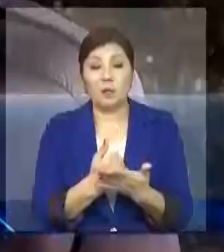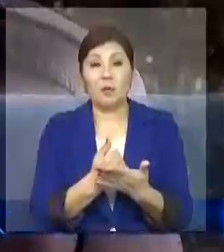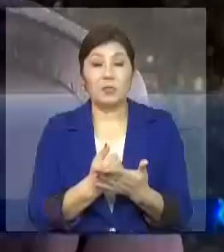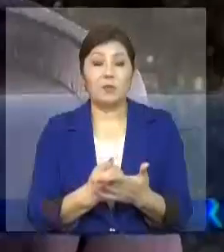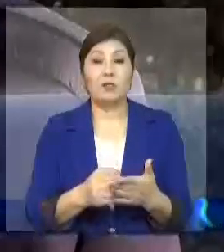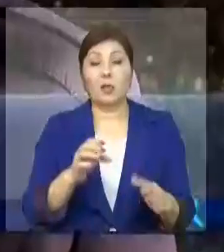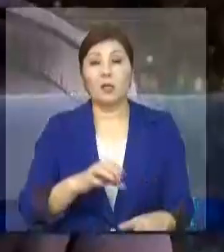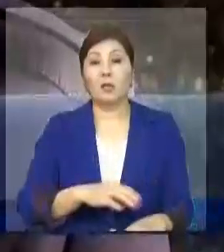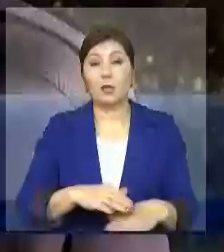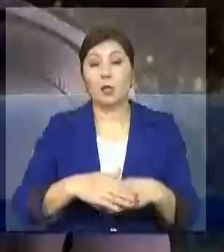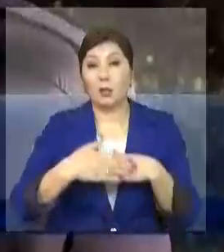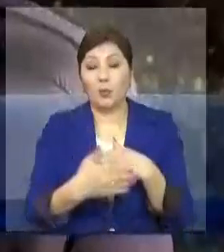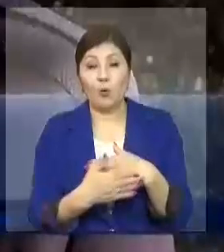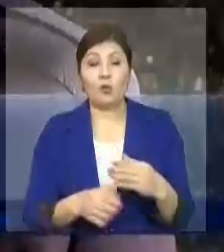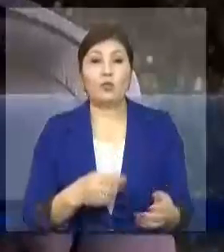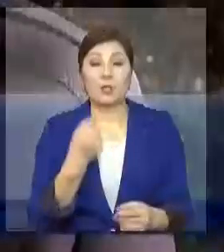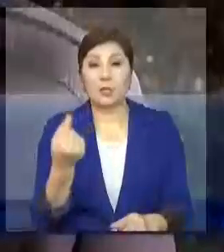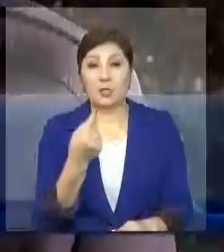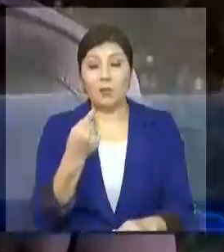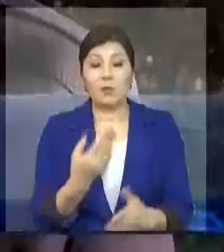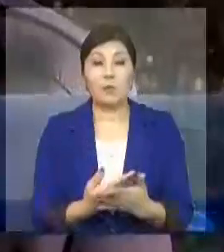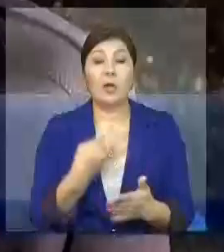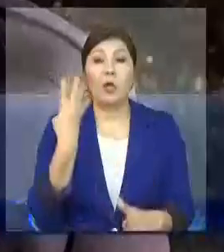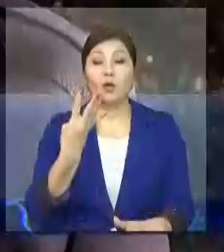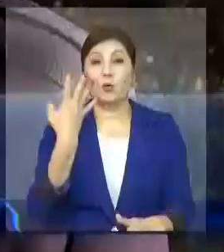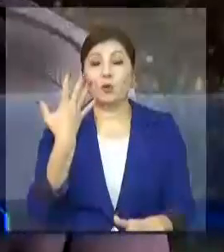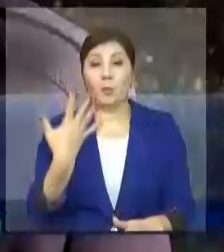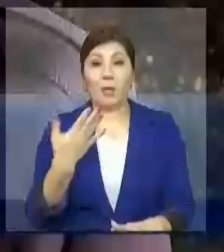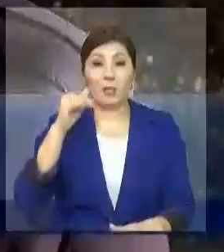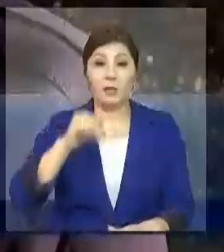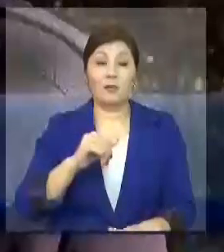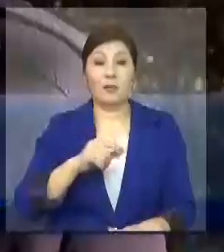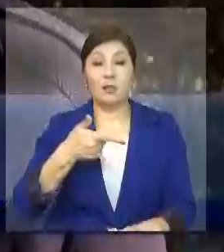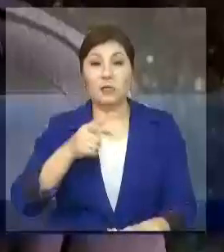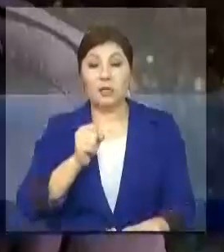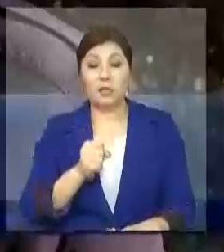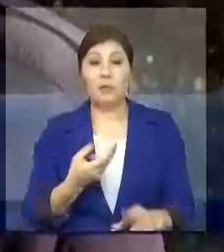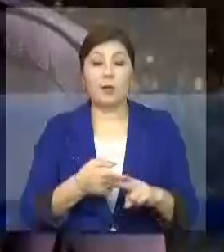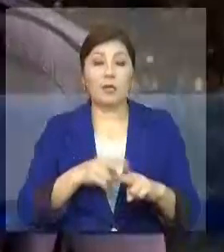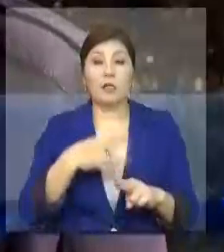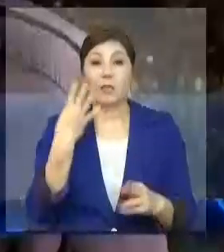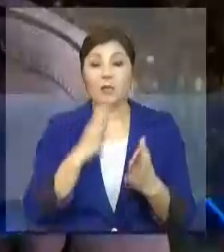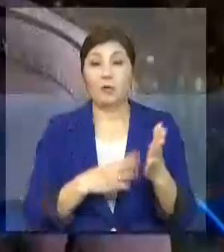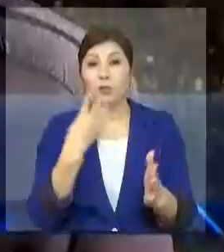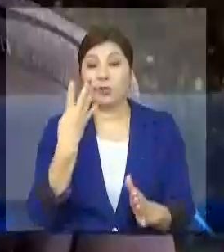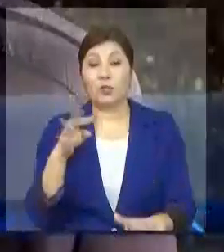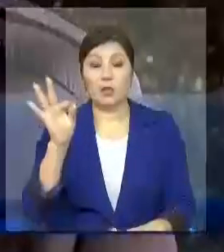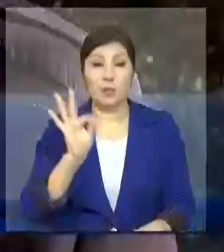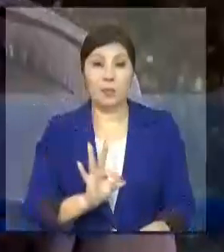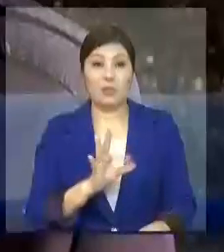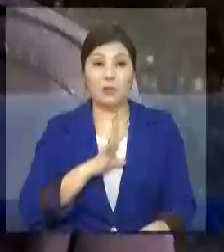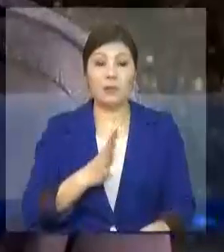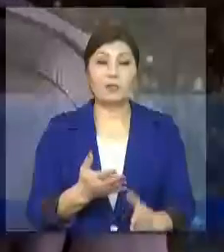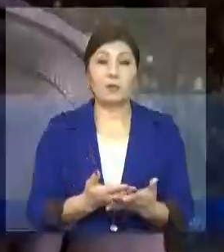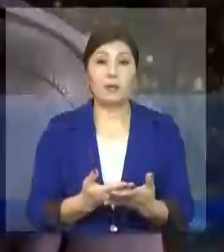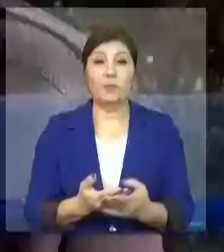зерновых. Урожай масличных собрали на площади в 45,5 тысяч гектаров. Это 94%. Валовый сбор масла семян